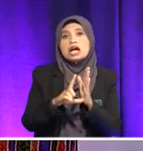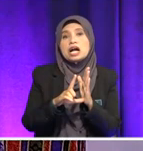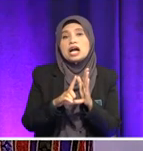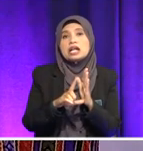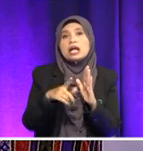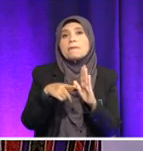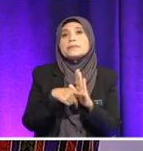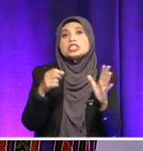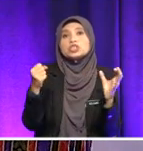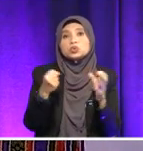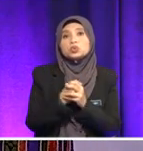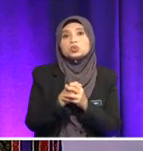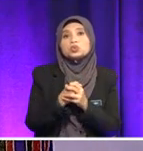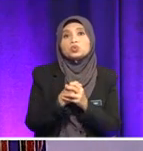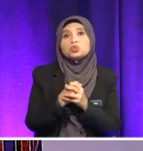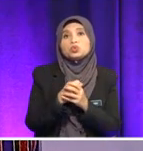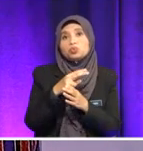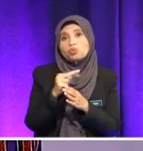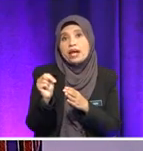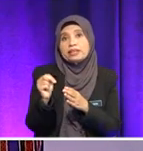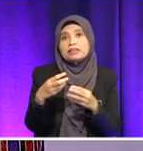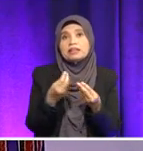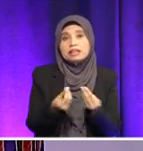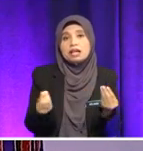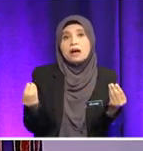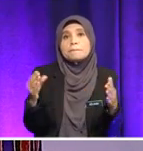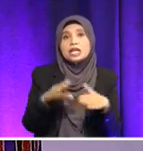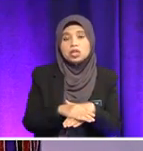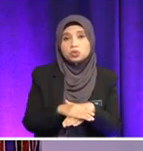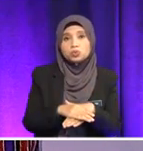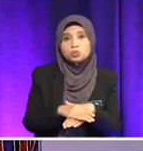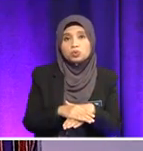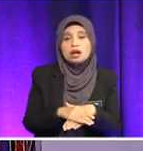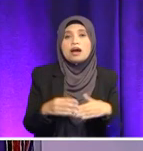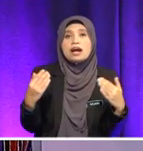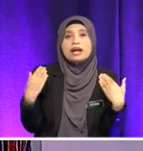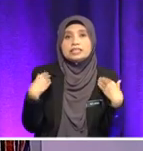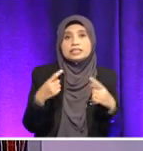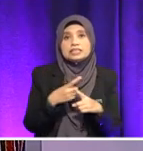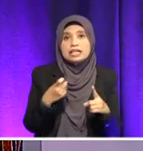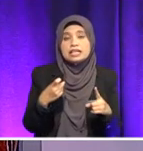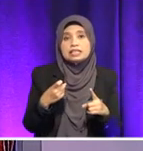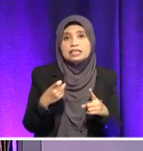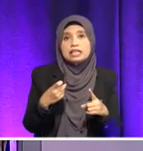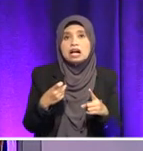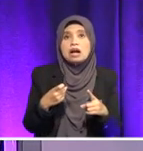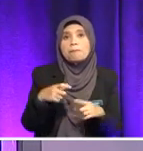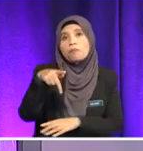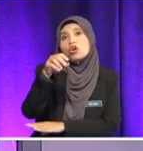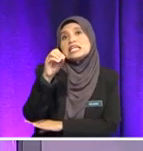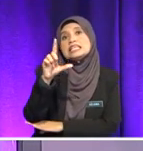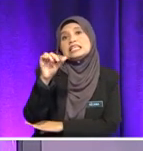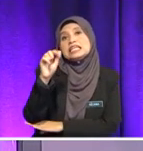1957 kemudian ada juga memori yang daripada tipe-tipe politik ada juga memori yang dari pada badan-badan awam dan